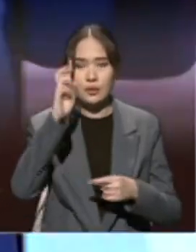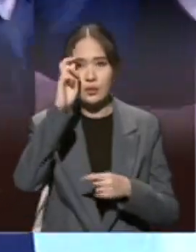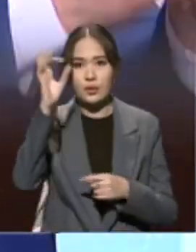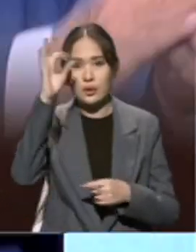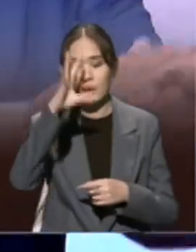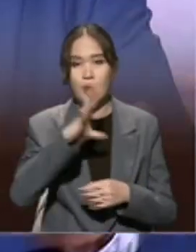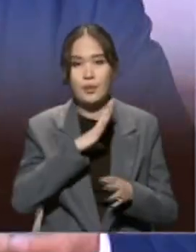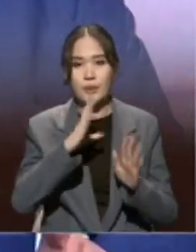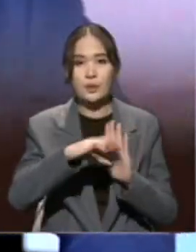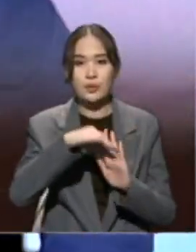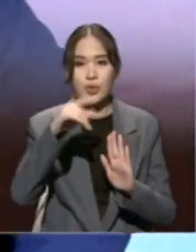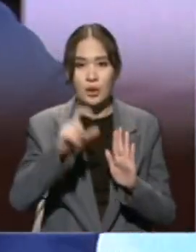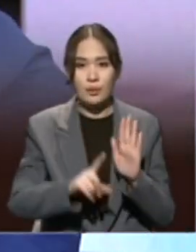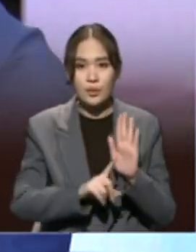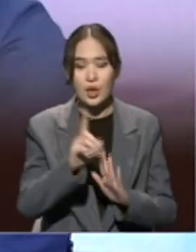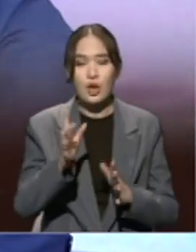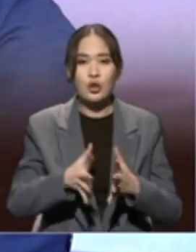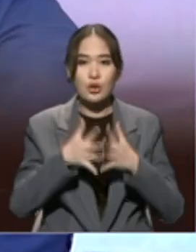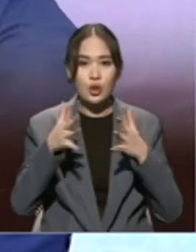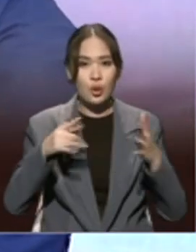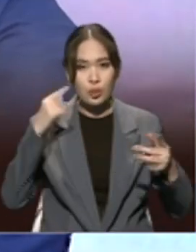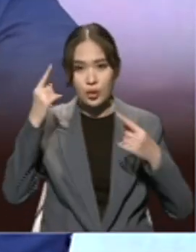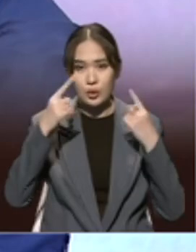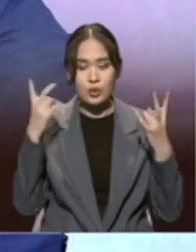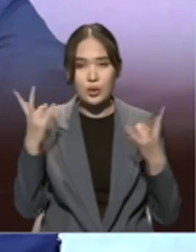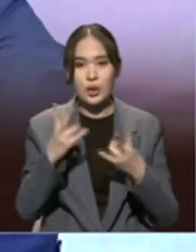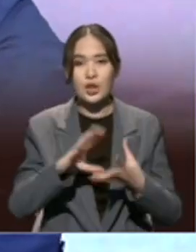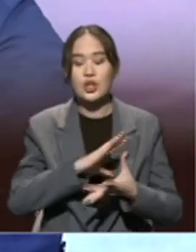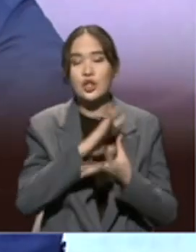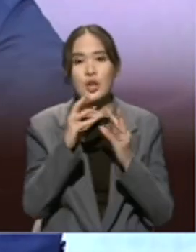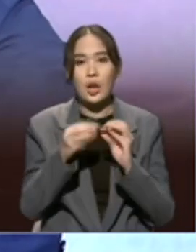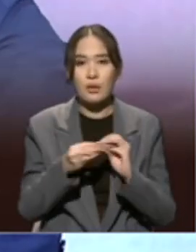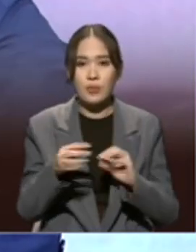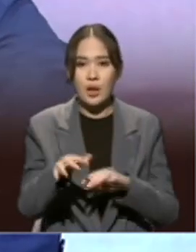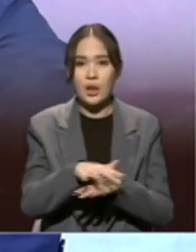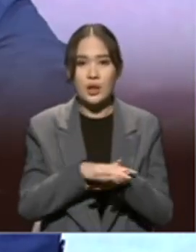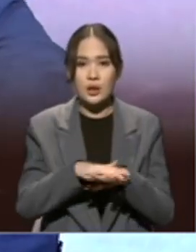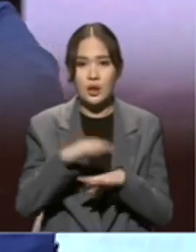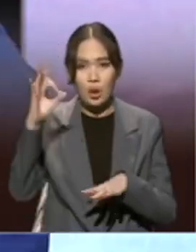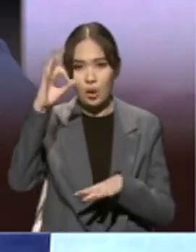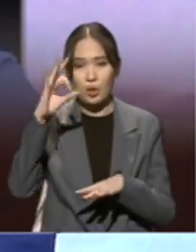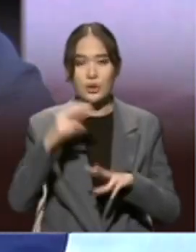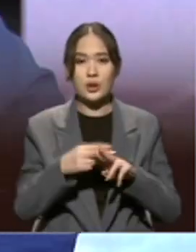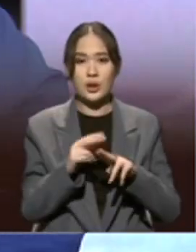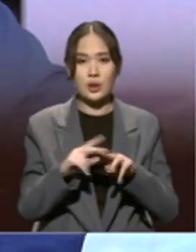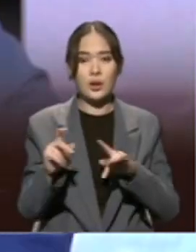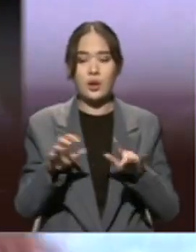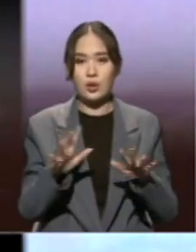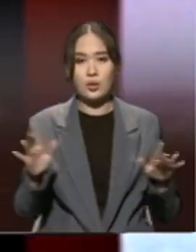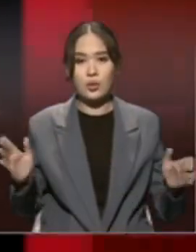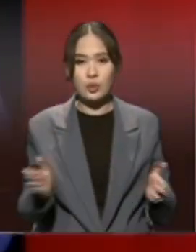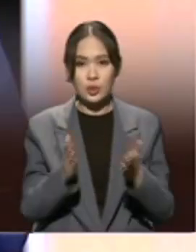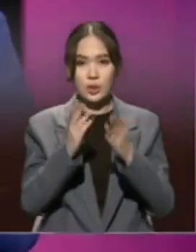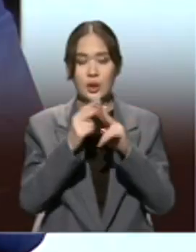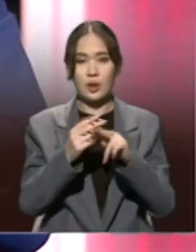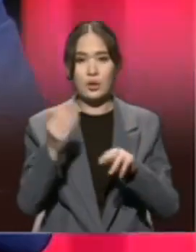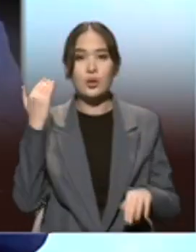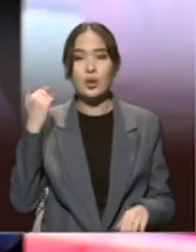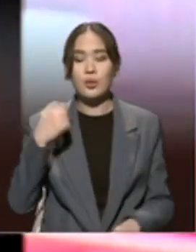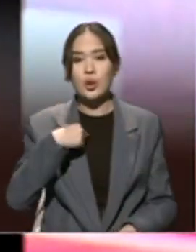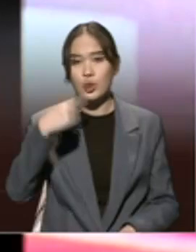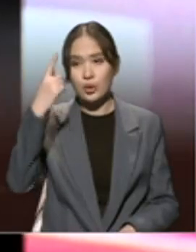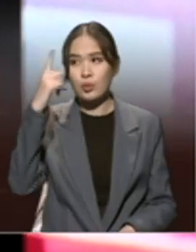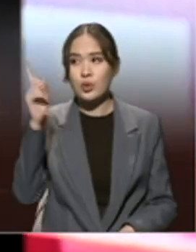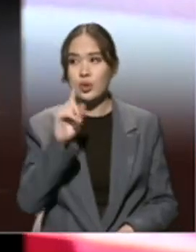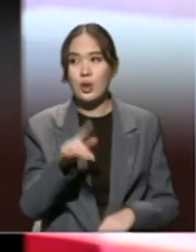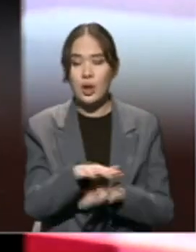мына депутаттардан бастап үлкен ойланатын мәселе бұлар. Жалпы халықтың жағдайы жайында, халықтың жағдайын көтеру жайында. Өткен мен ойлаймын өзімше,